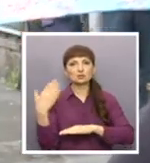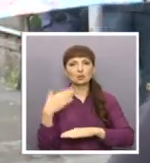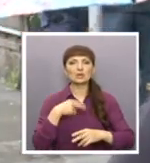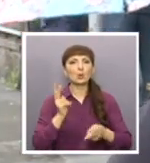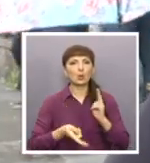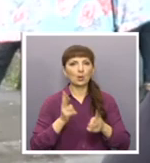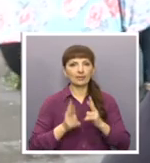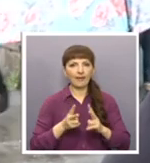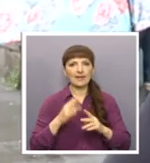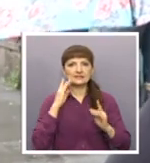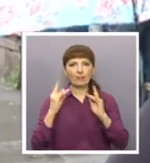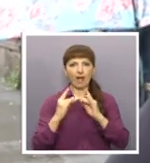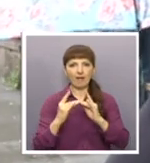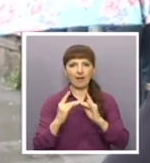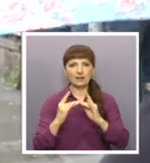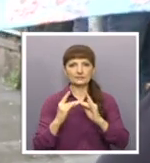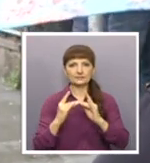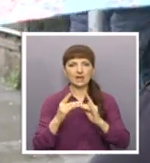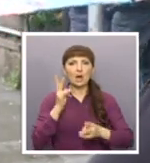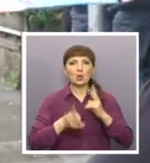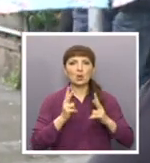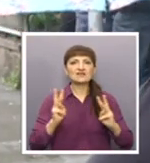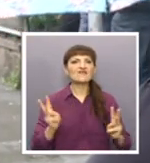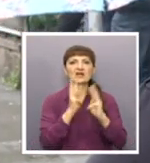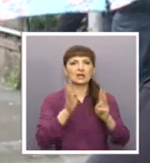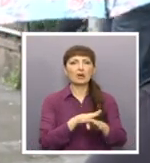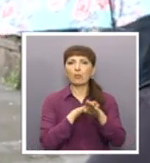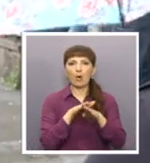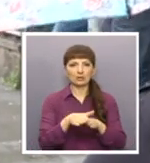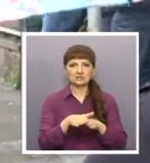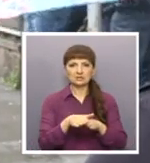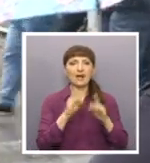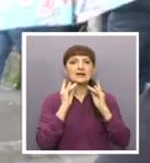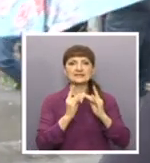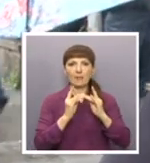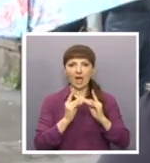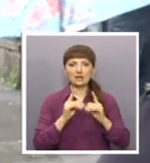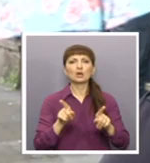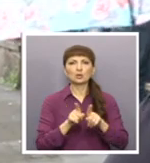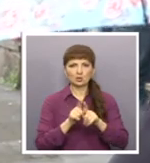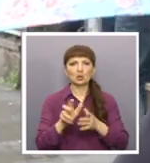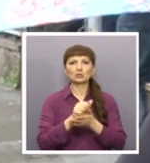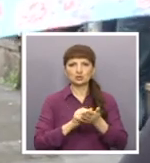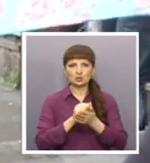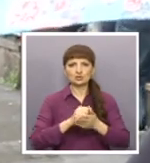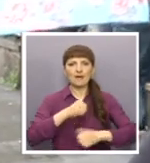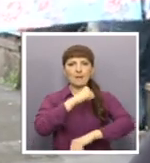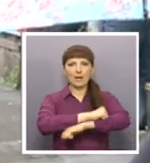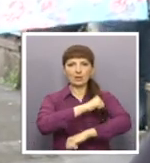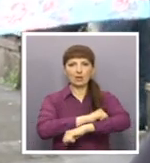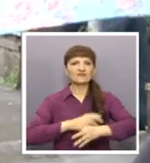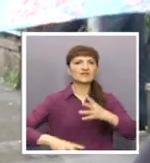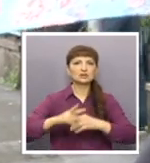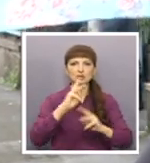кухня и спальня. Кухня выгорела полностью. Спальня тоже уничтожена. Балкон, там